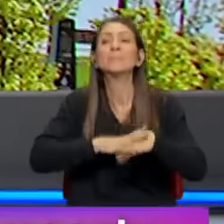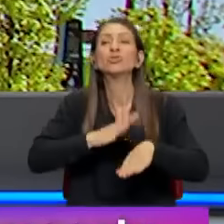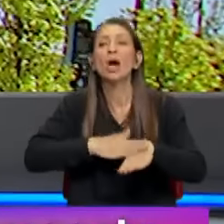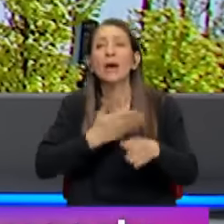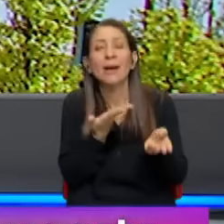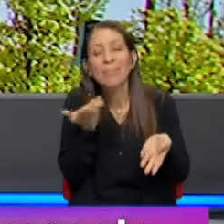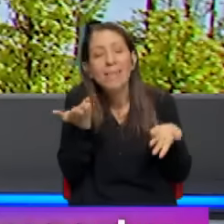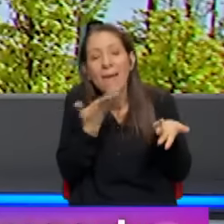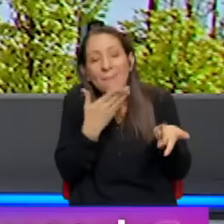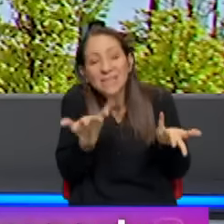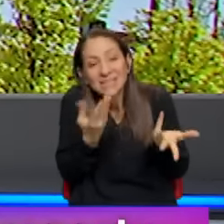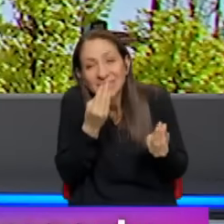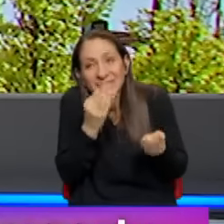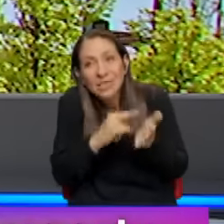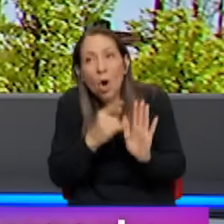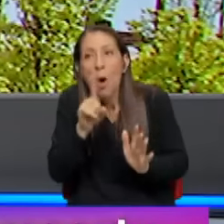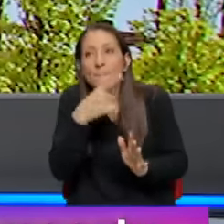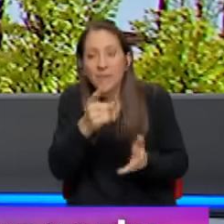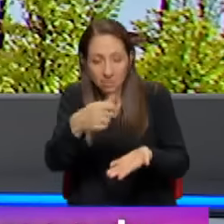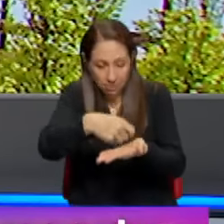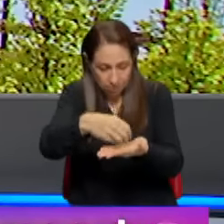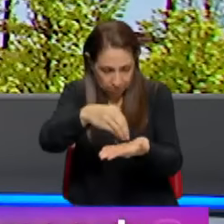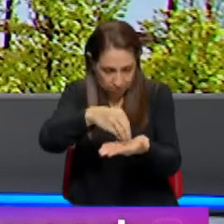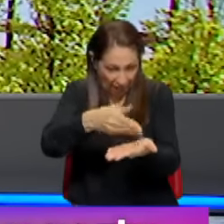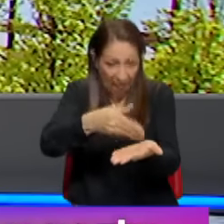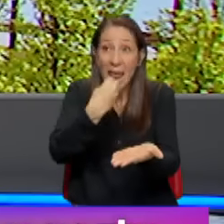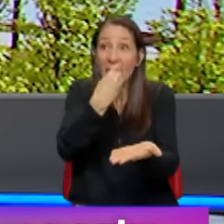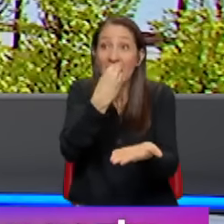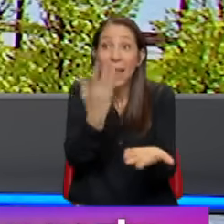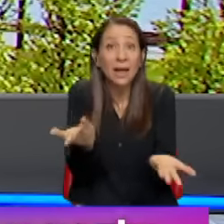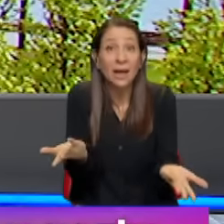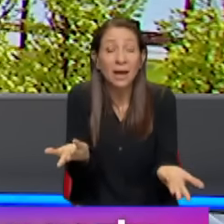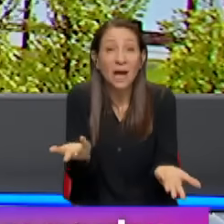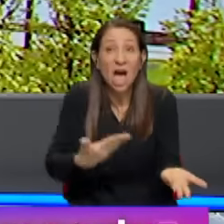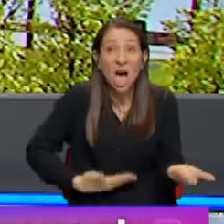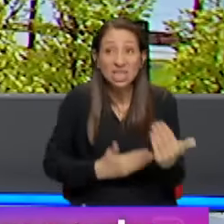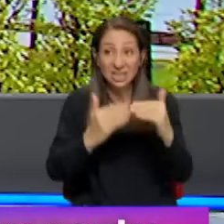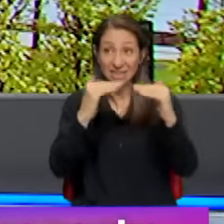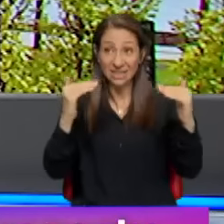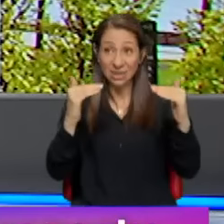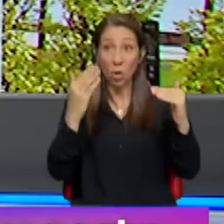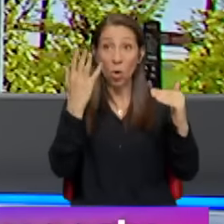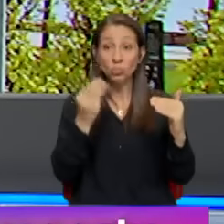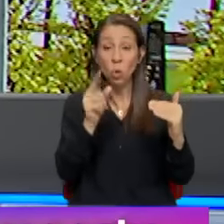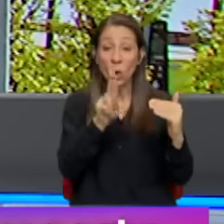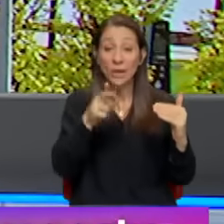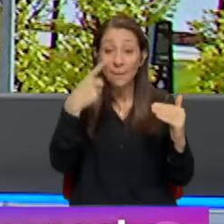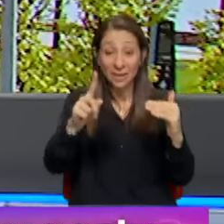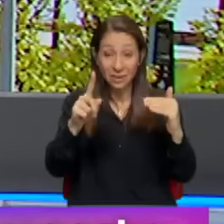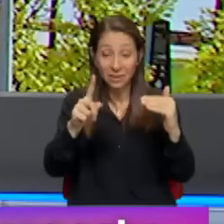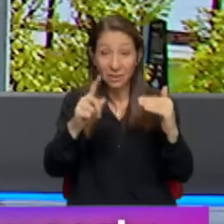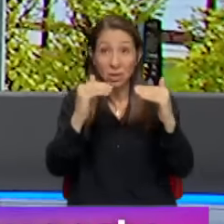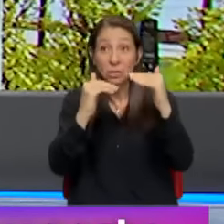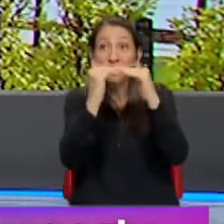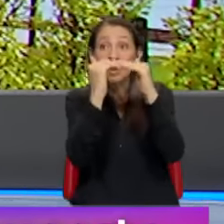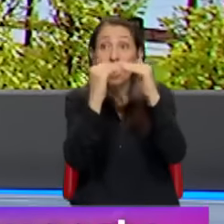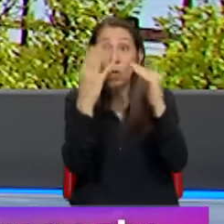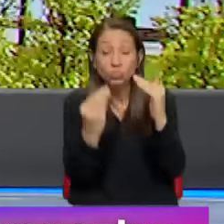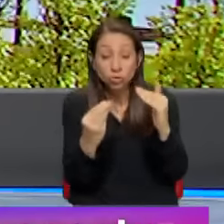Emekli ne yapıyor? Emekli nasıl geçiniyor? 10 bin lirayla nasıl geçinilir? Açlık sınırı gelmiş 17 bin lira sınırına